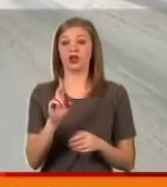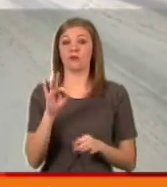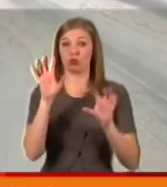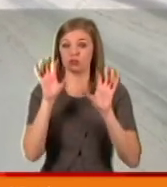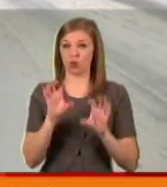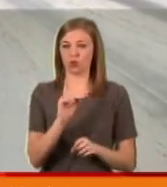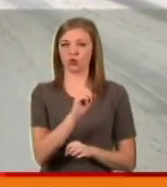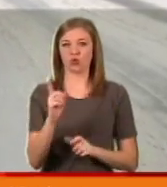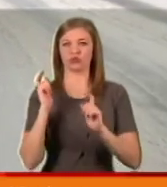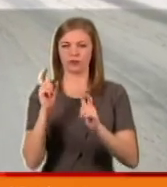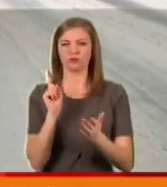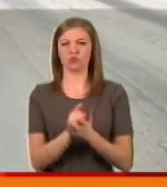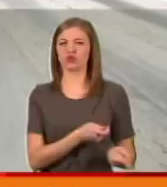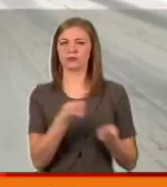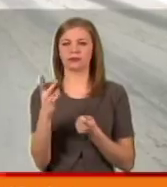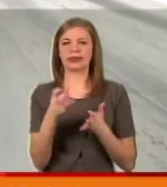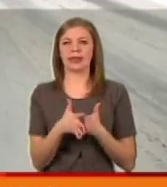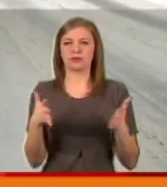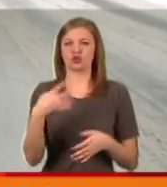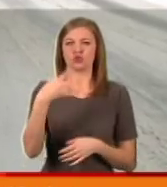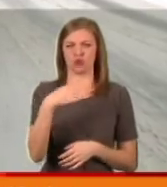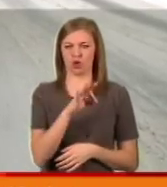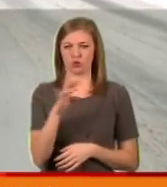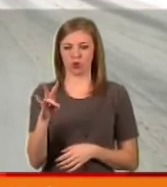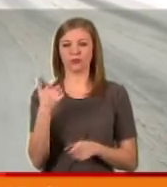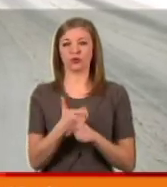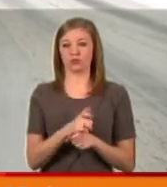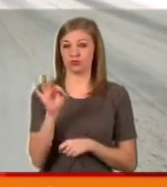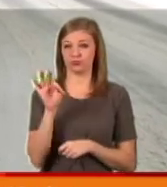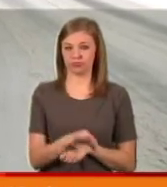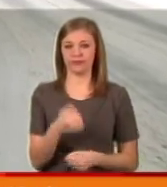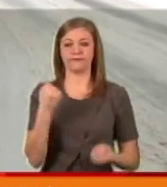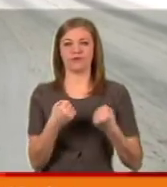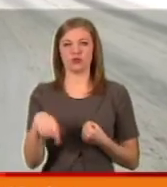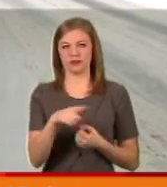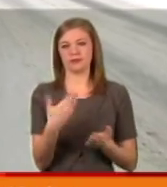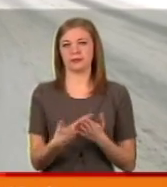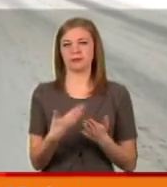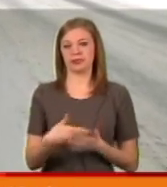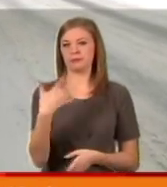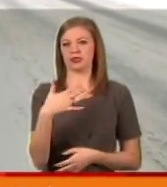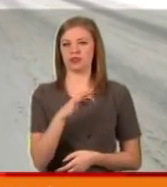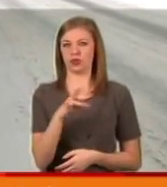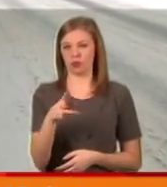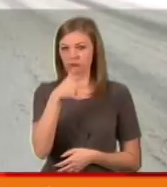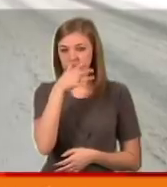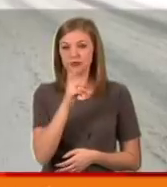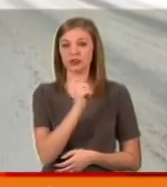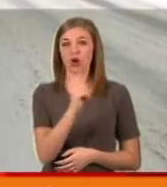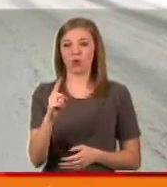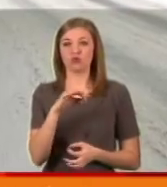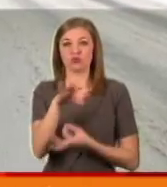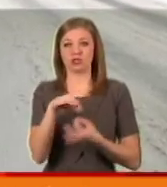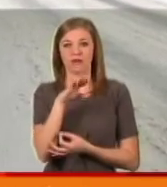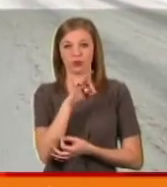по закону кожна вантажівка може перевозити не більше 40 тонн, але дуже часто водії беруть, наприклад, 50, тому що за кожну